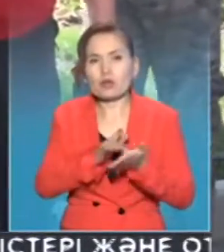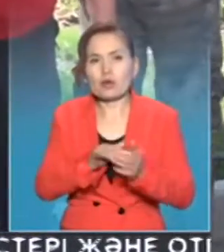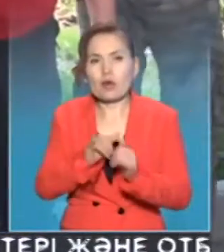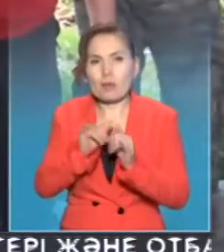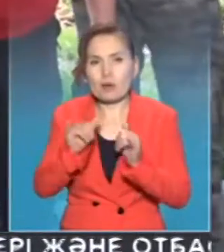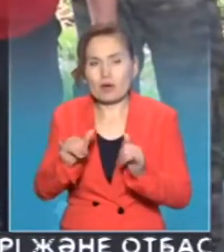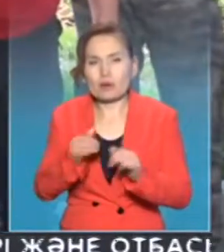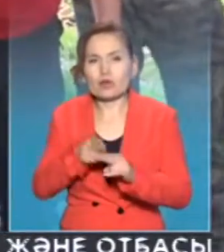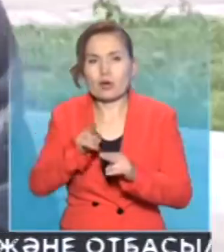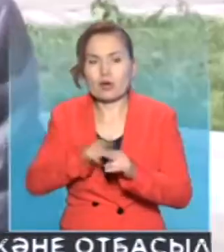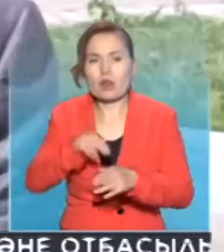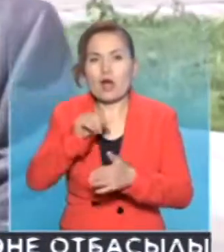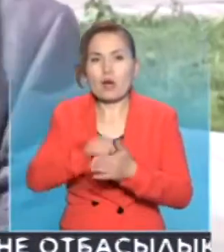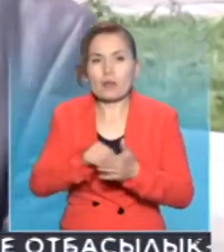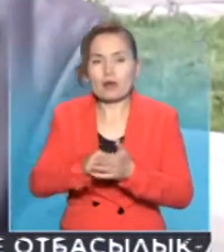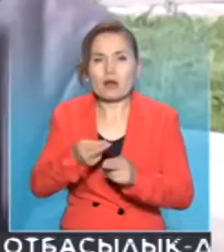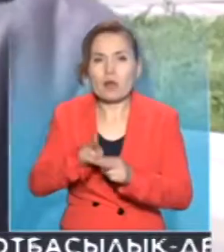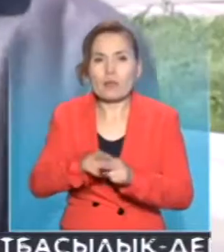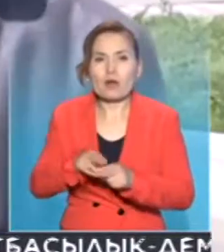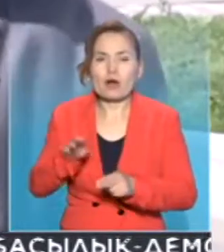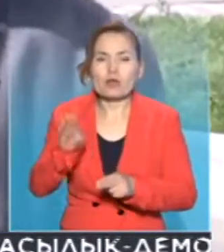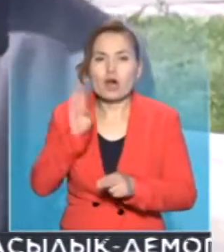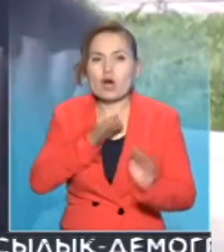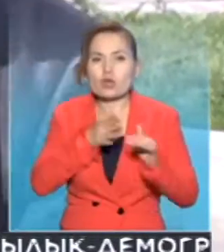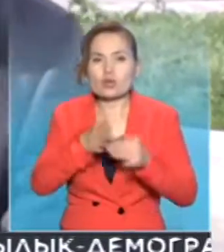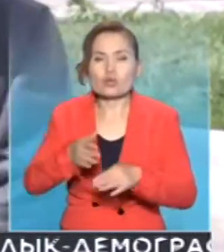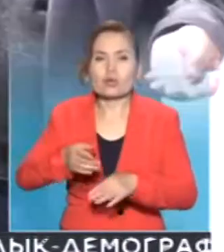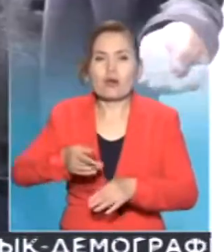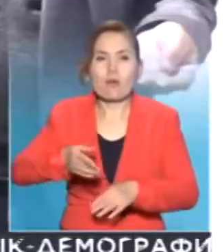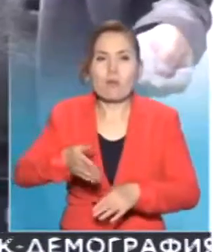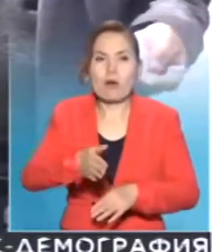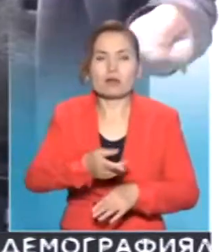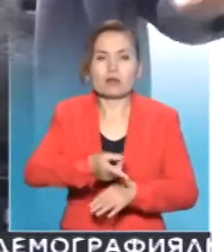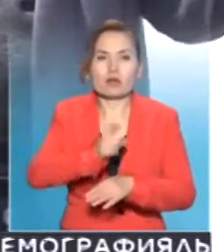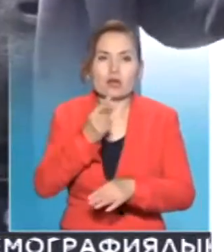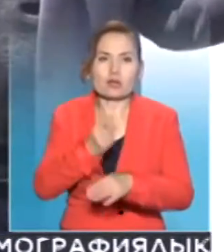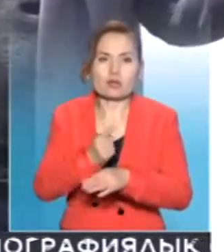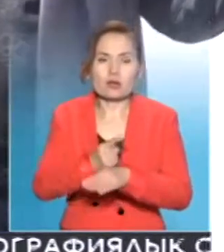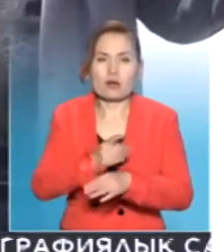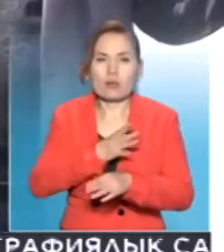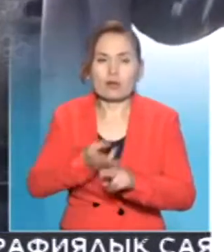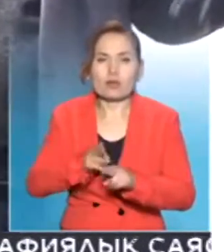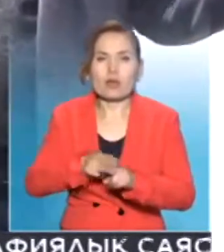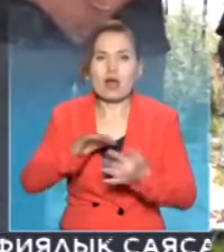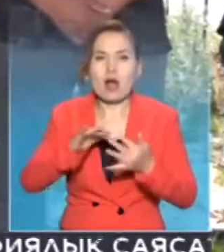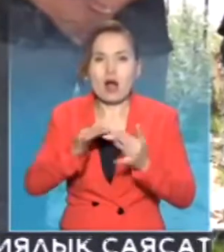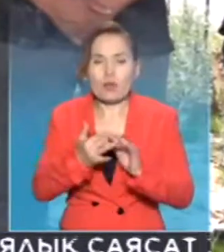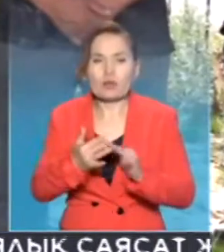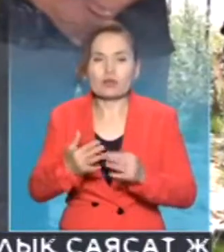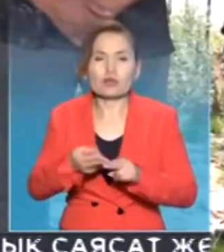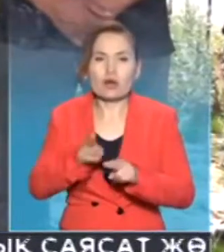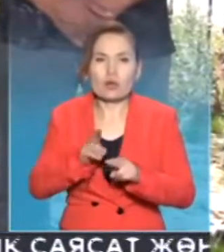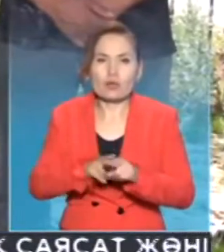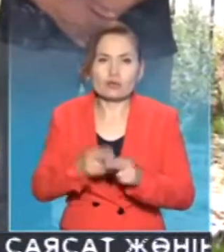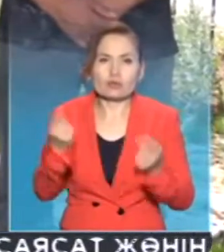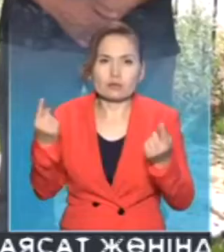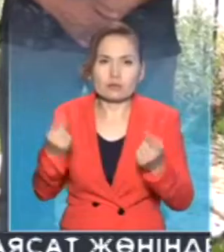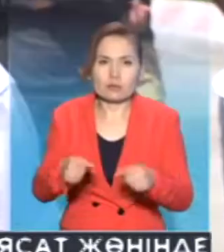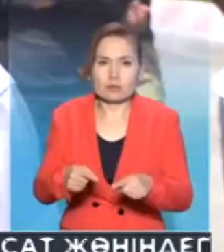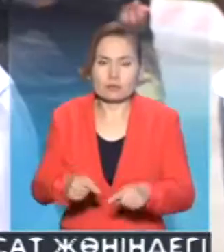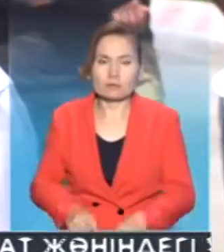деген желеумен бастамашыл топ қойманы жабу туралы үкіметке ұсыныс жолдаған. Бұл ауылдың болашағына балта шабу дейді ауыл